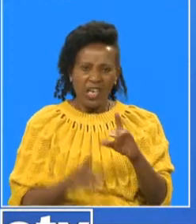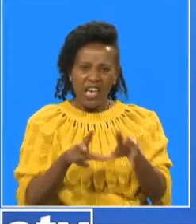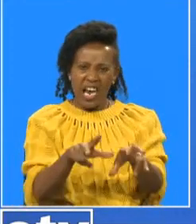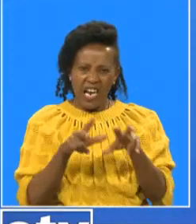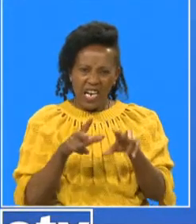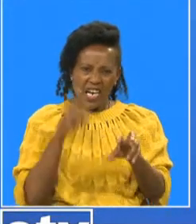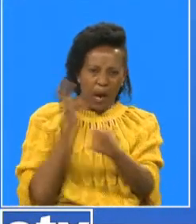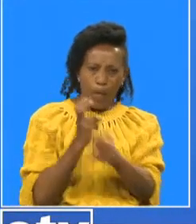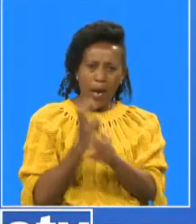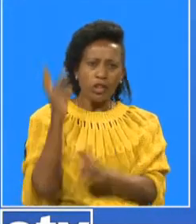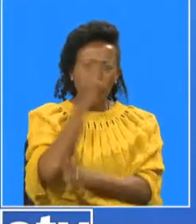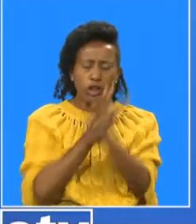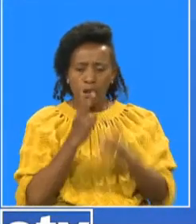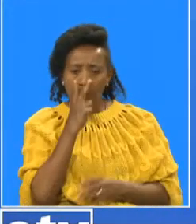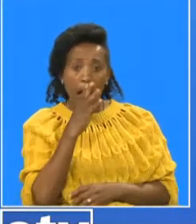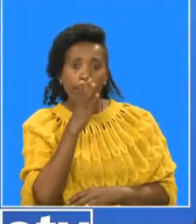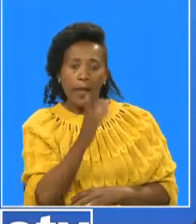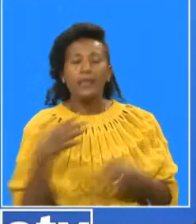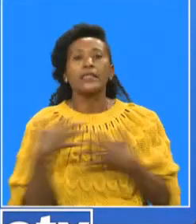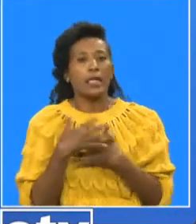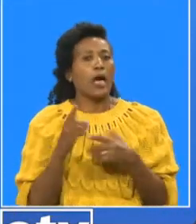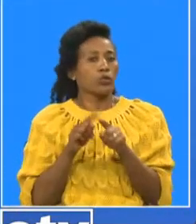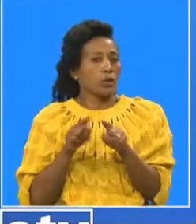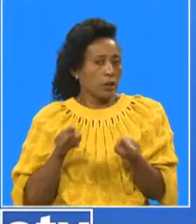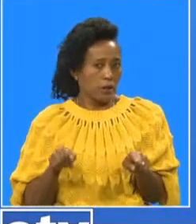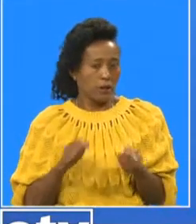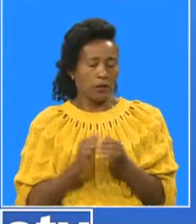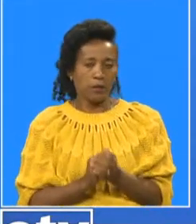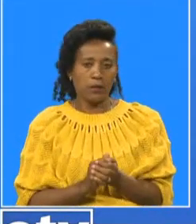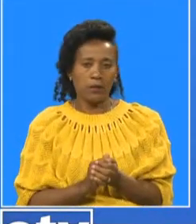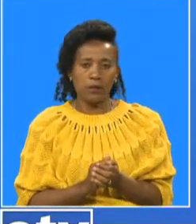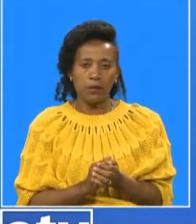ችግር ታይቷል ባይባልም ስጋቱ ግን